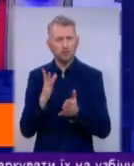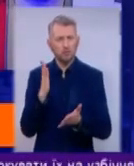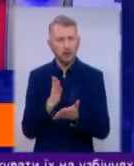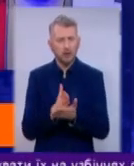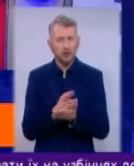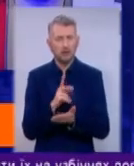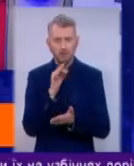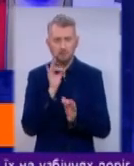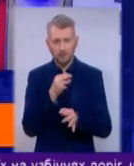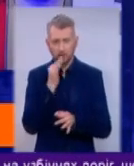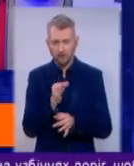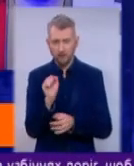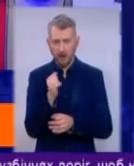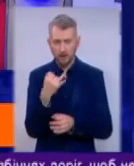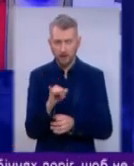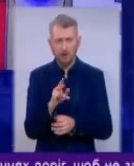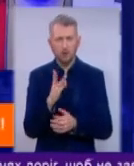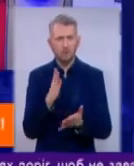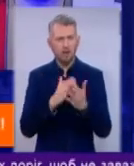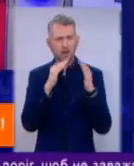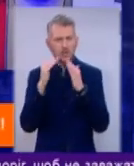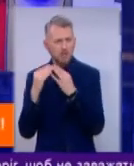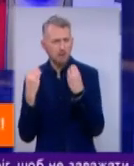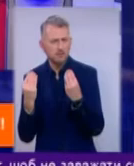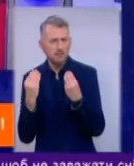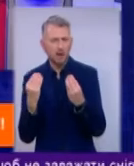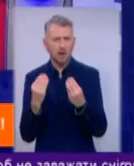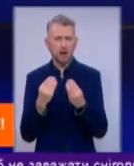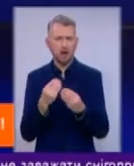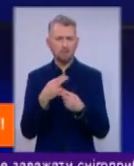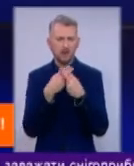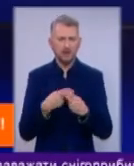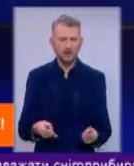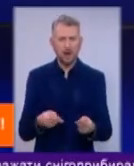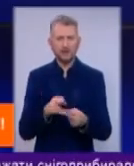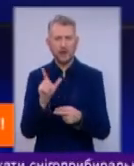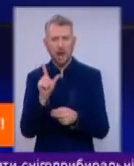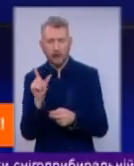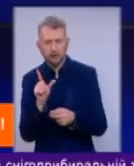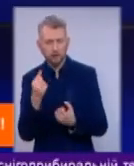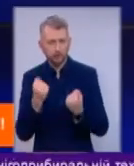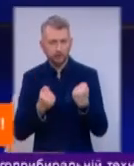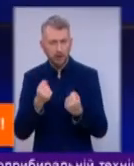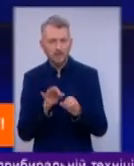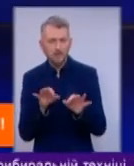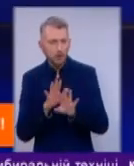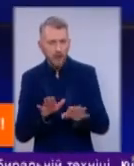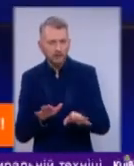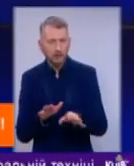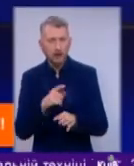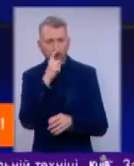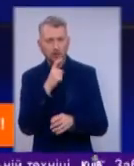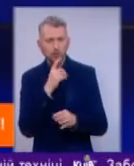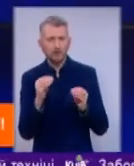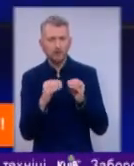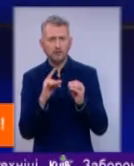сказав пан Андрій, нерухомість, вілли, мерседеси, лексуси, непояснені. Або незрозумілі по 10